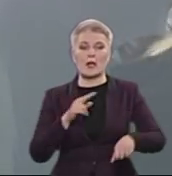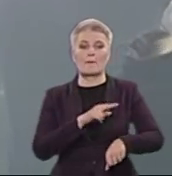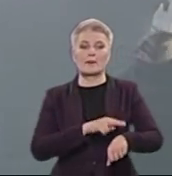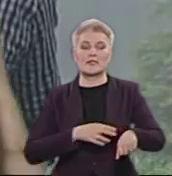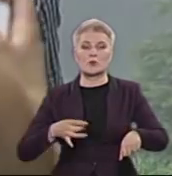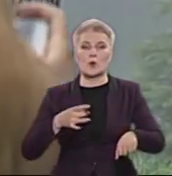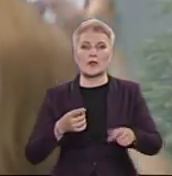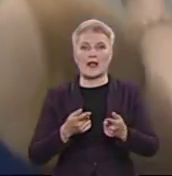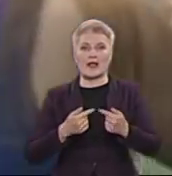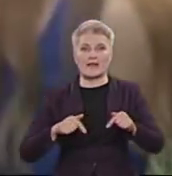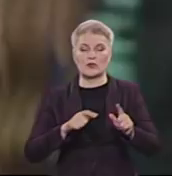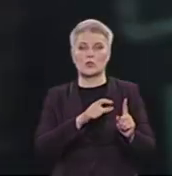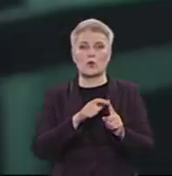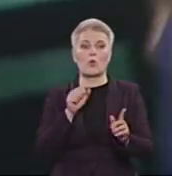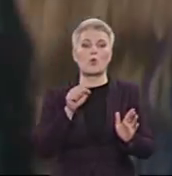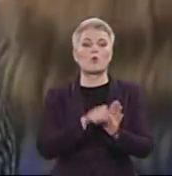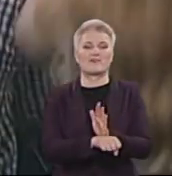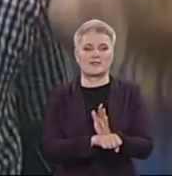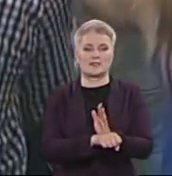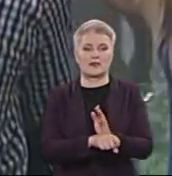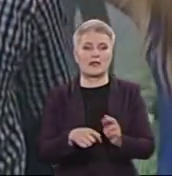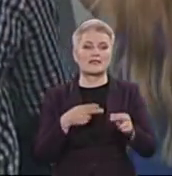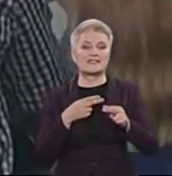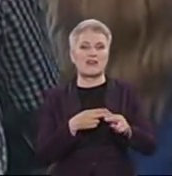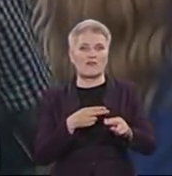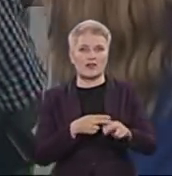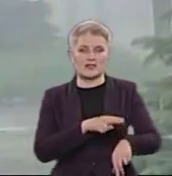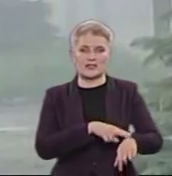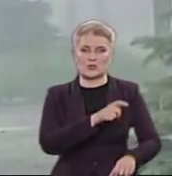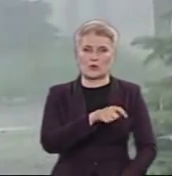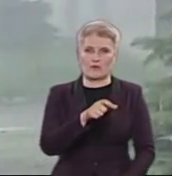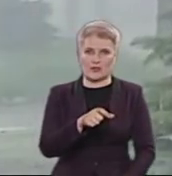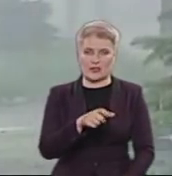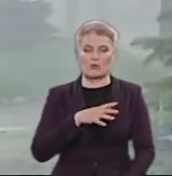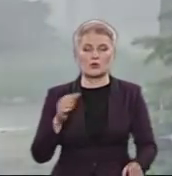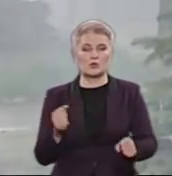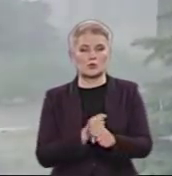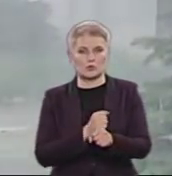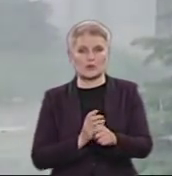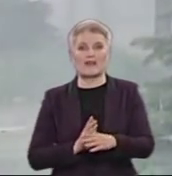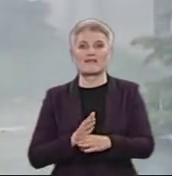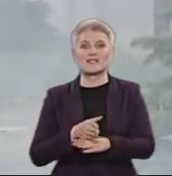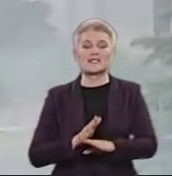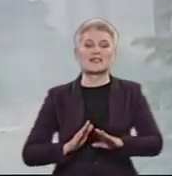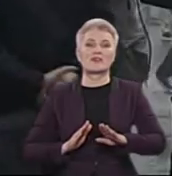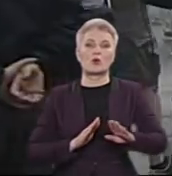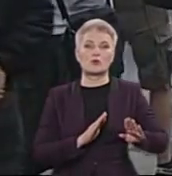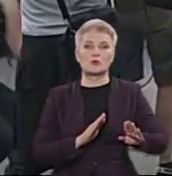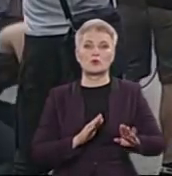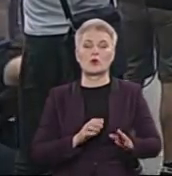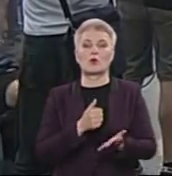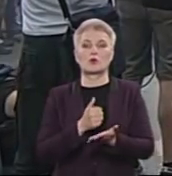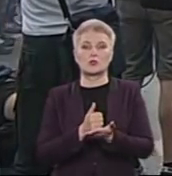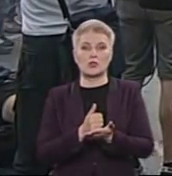слово «вбивці», їм завадили силовики, зчинилися сутички. До мітингарів вийшов виконувач обов'язків очільника поліції Київщини Андрій